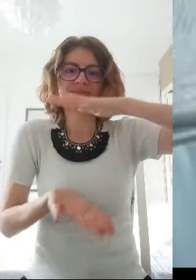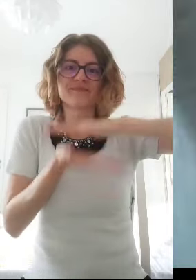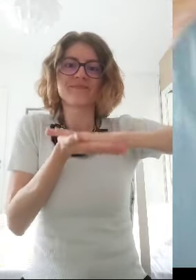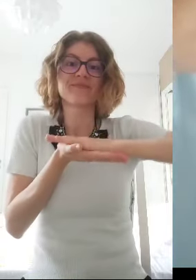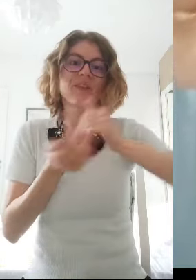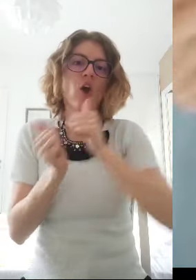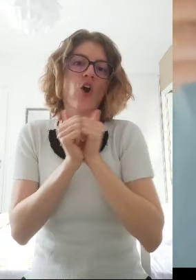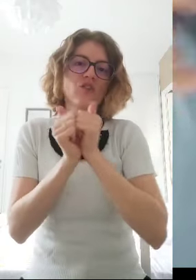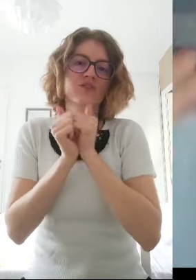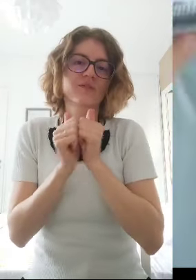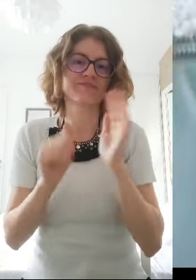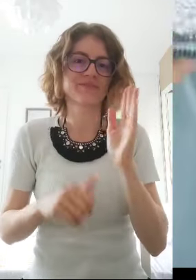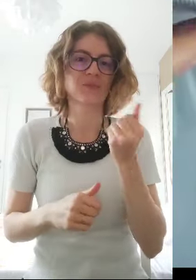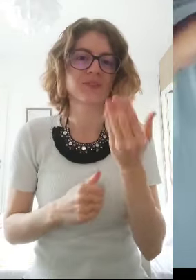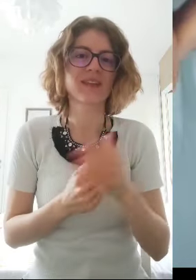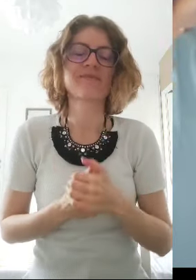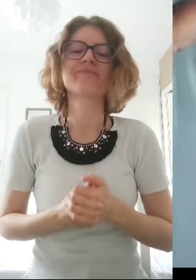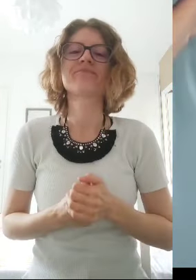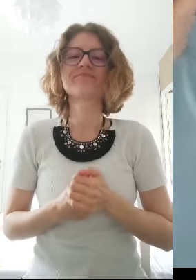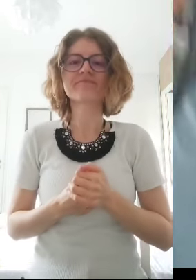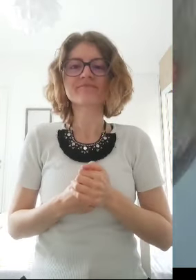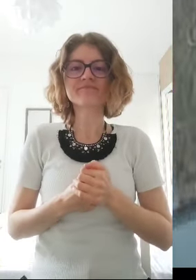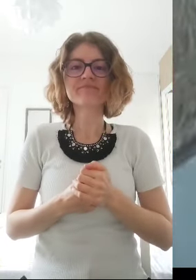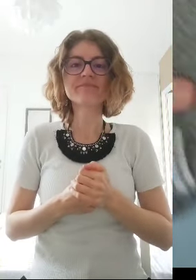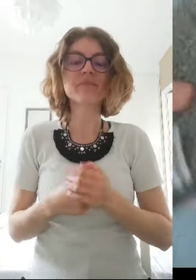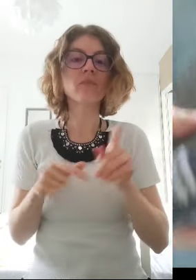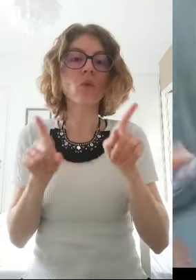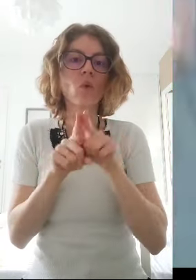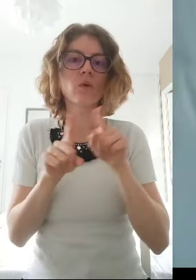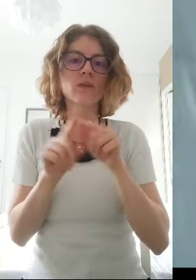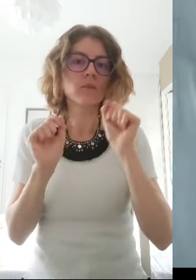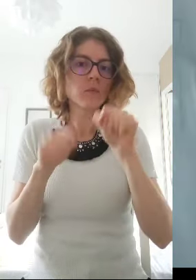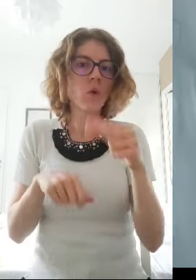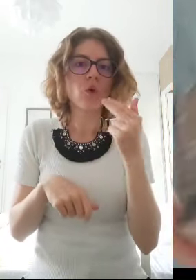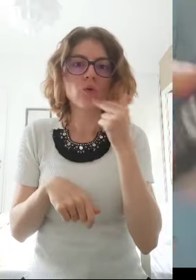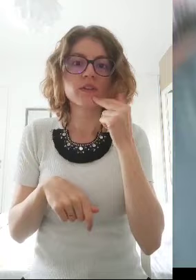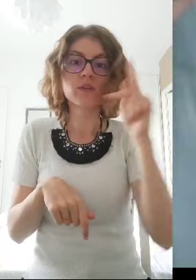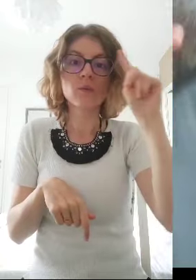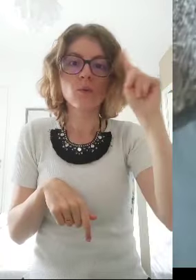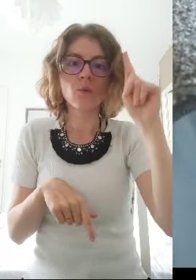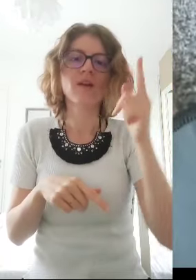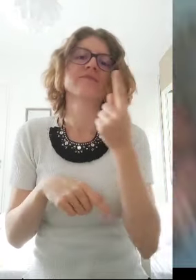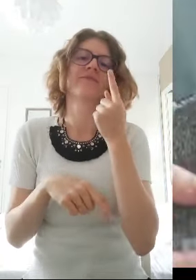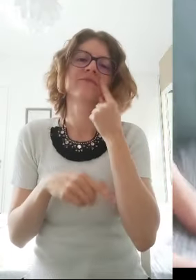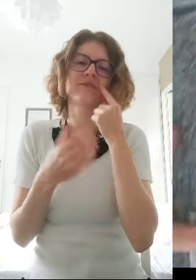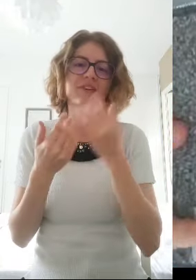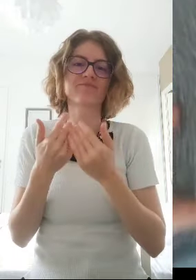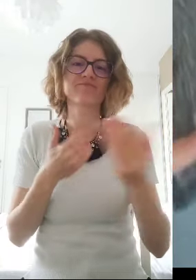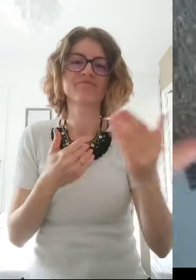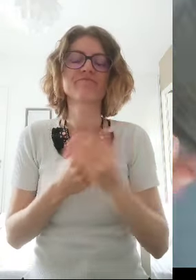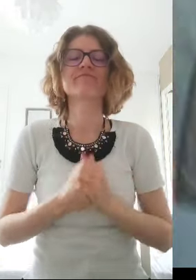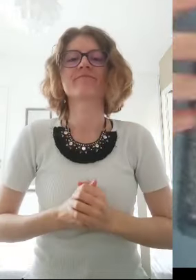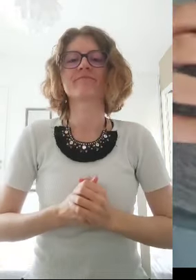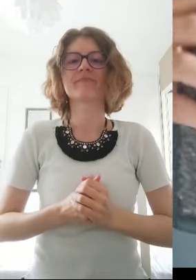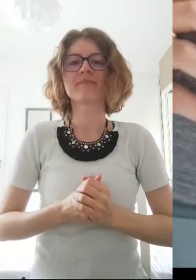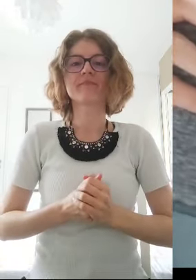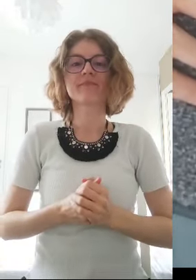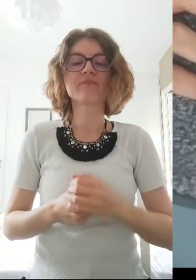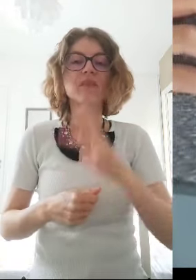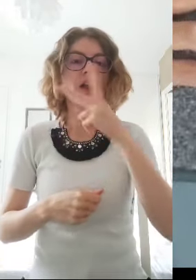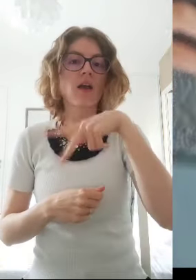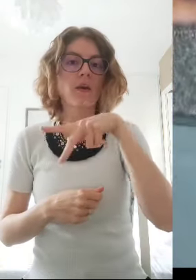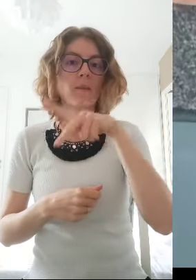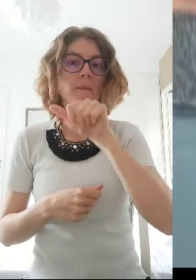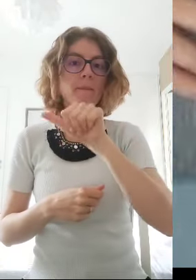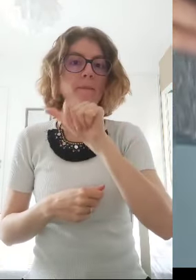petits tissus, tout simplement. Et vous allez pouvoir l'utiliser pourquoi? Eh bien, on va voir ça ensemble. En fait, ce pad,